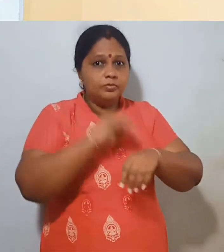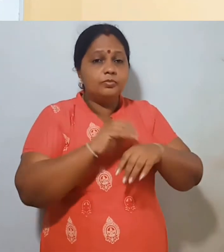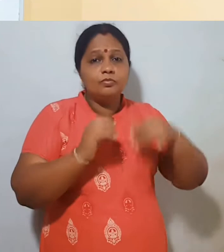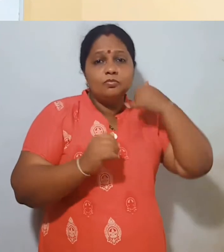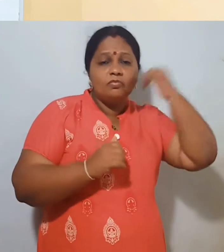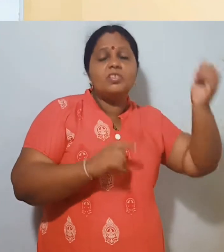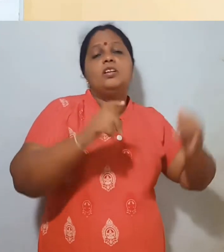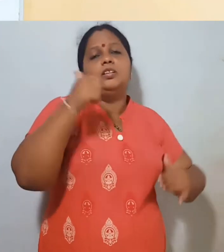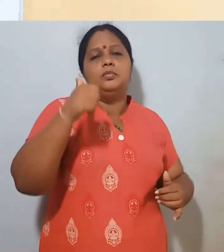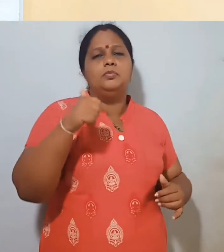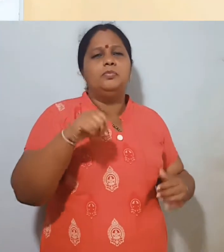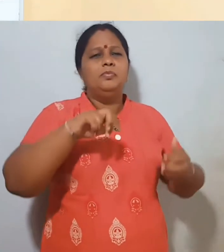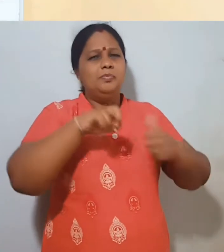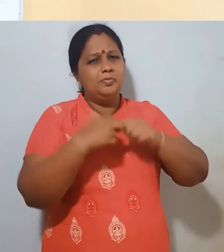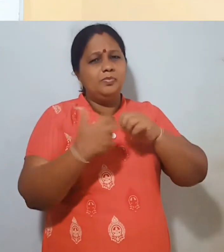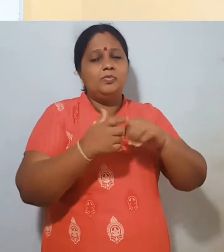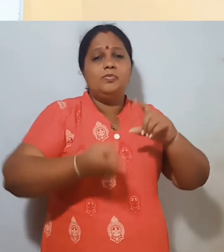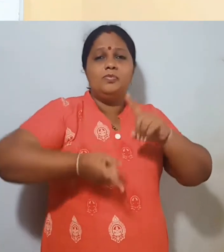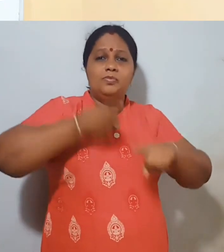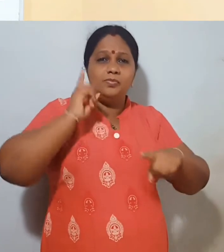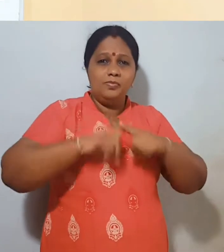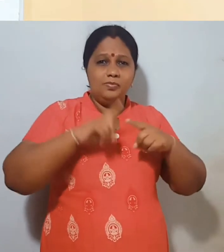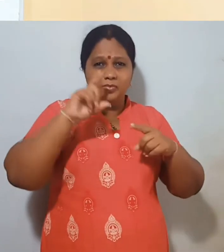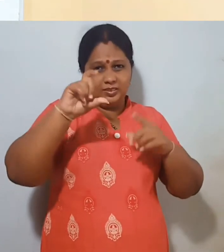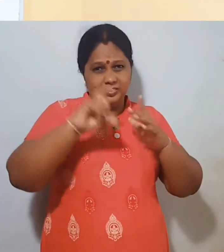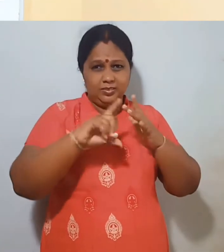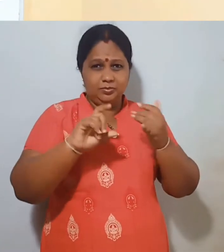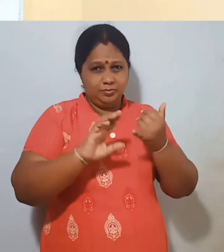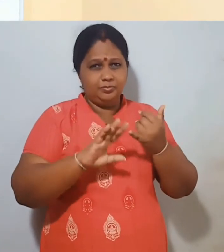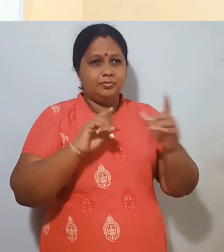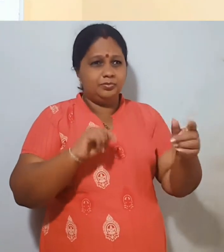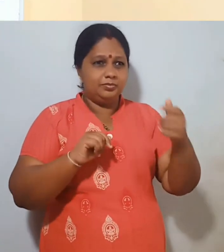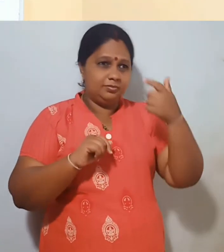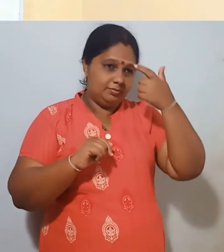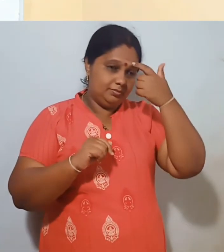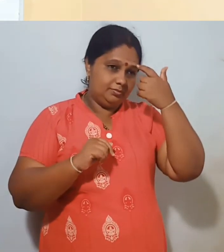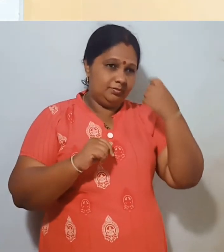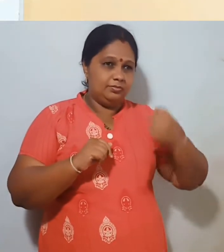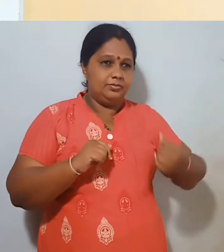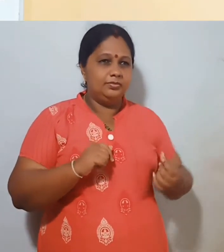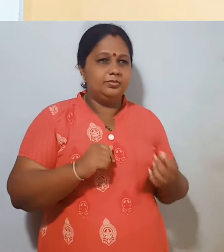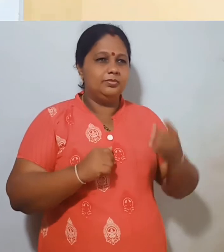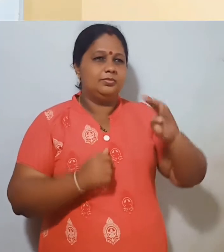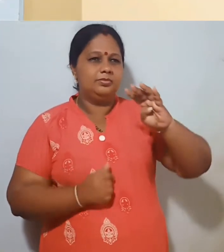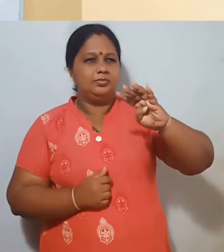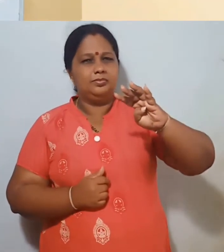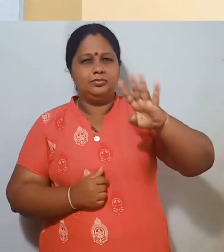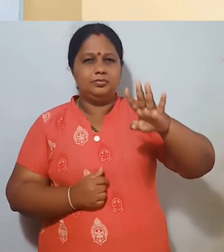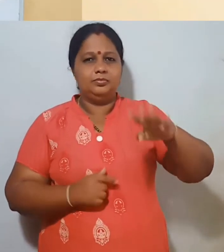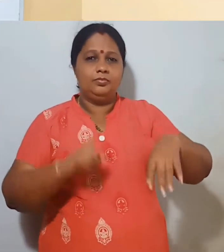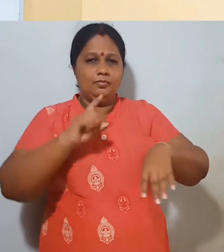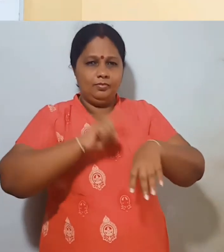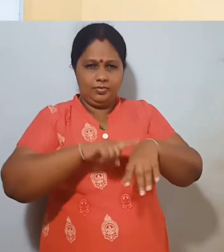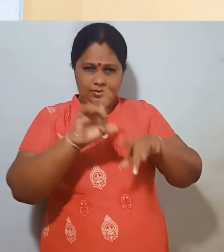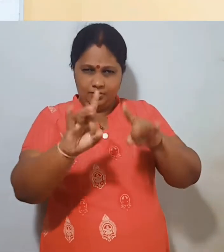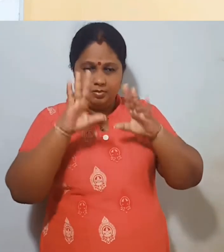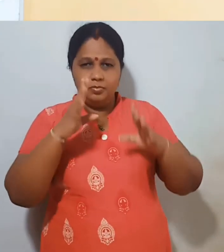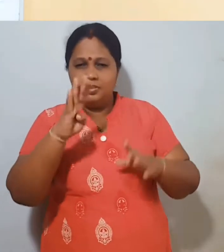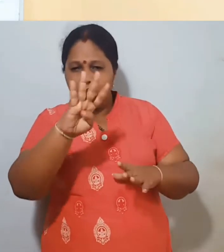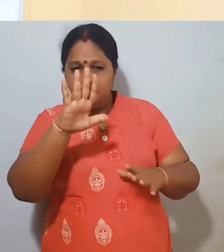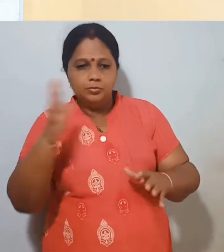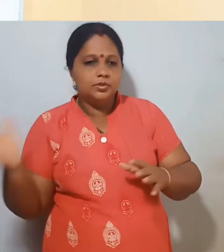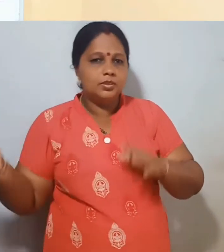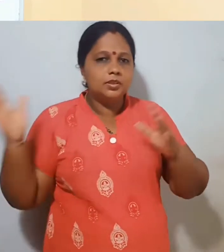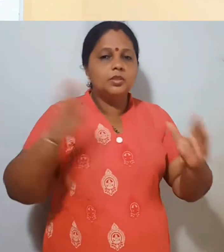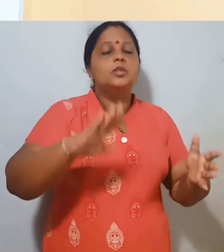ஆபத்தான இடத்துல ஒரு அவசர சிகிச்சை பிரிவில் ஒரு 4-5 பேர், ஒரு சீரியஸோட வார ஒரு 4-5 பேரை தான் ஒரே டைம்ல மேனேஜ் பண்ணலாம்.